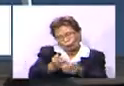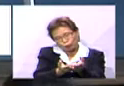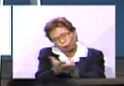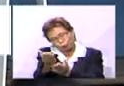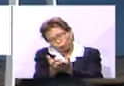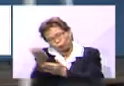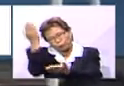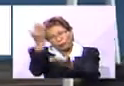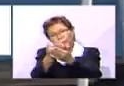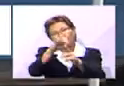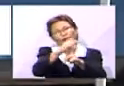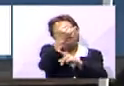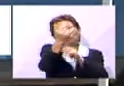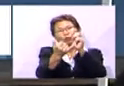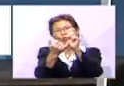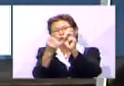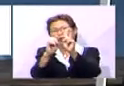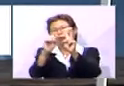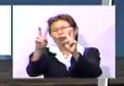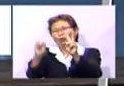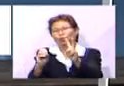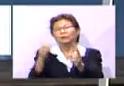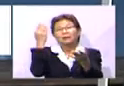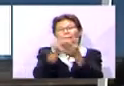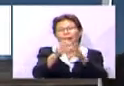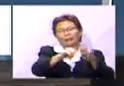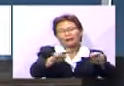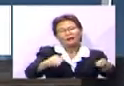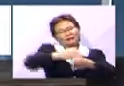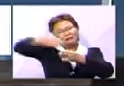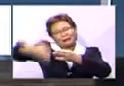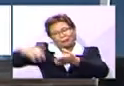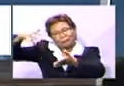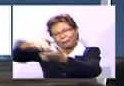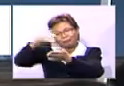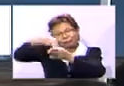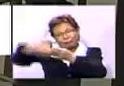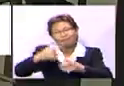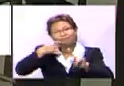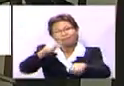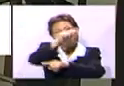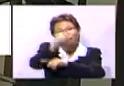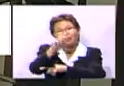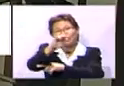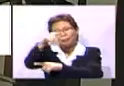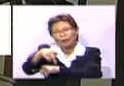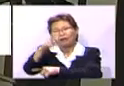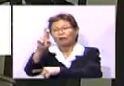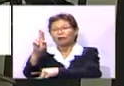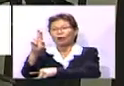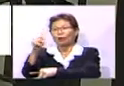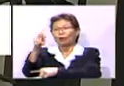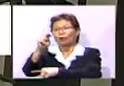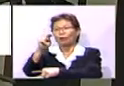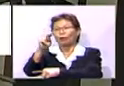sehingga Jun 2020 iaitu sehingga pelajar sedia ada tamat pengajian menjawab soalan ahli parlimen Rantau Panjang